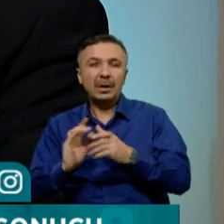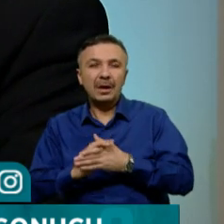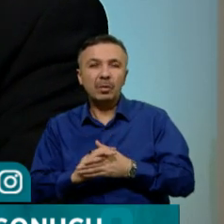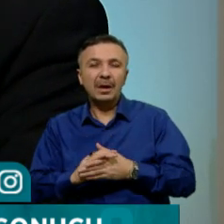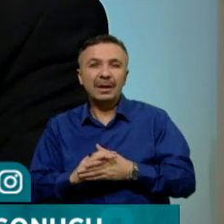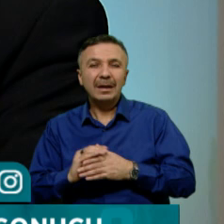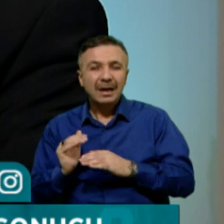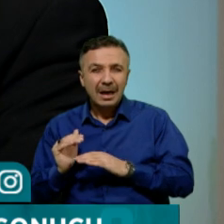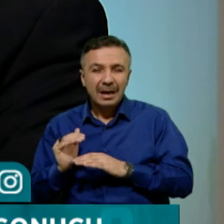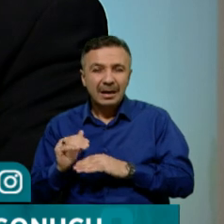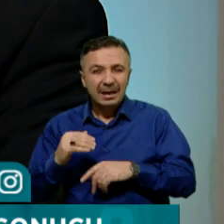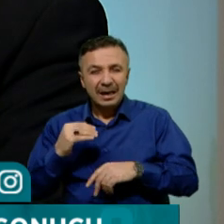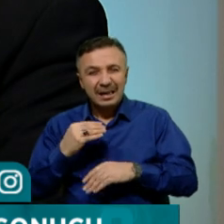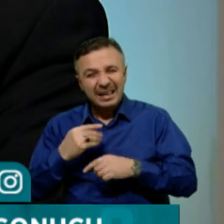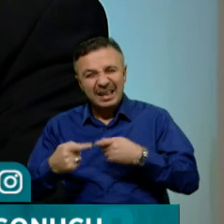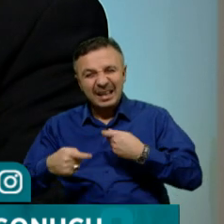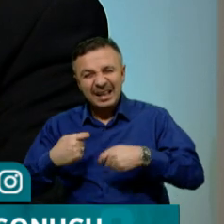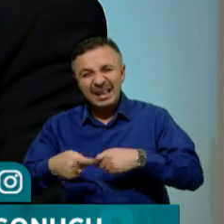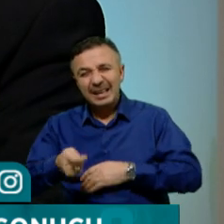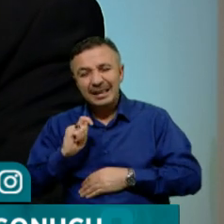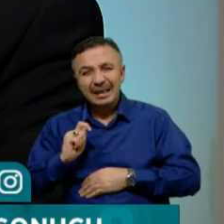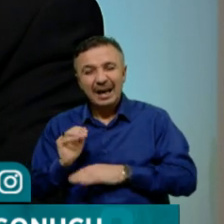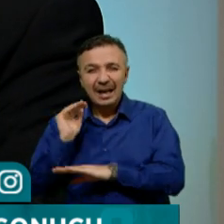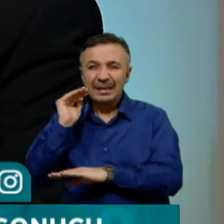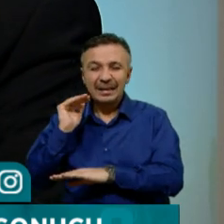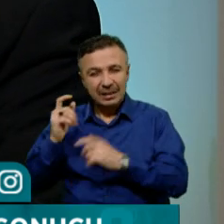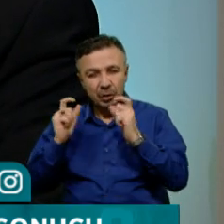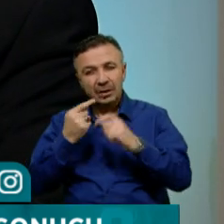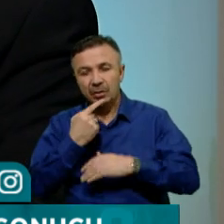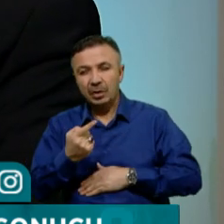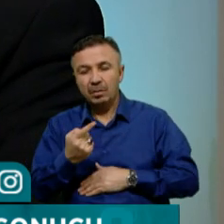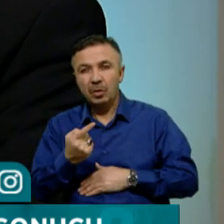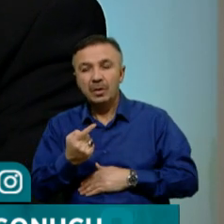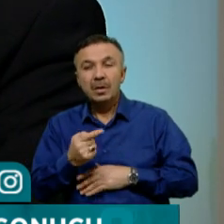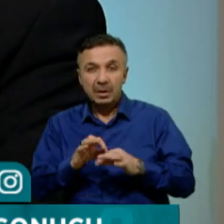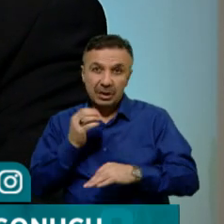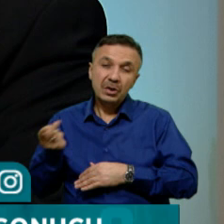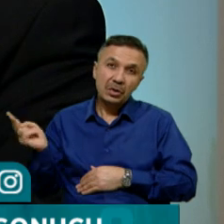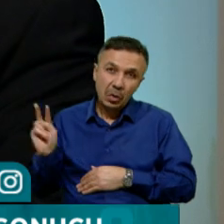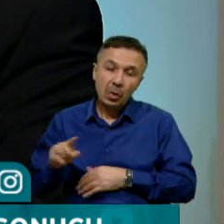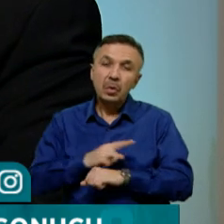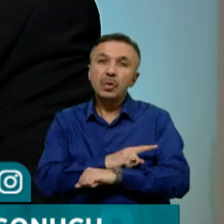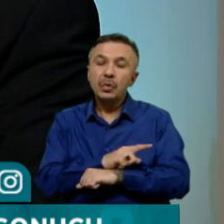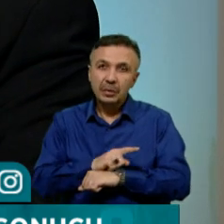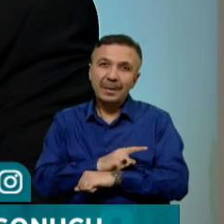burada bu sigortanın geldiği yer ne özür dilerim kişi öldüğünde